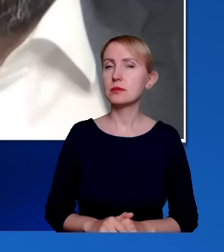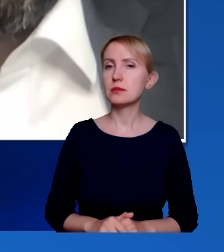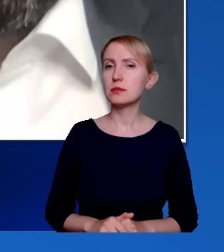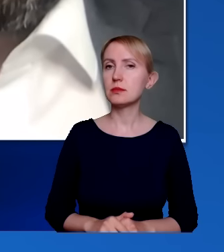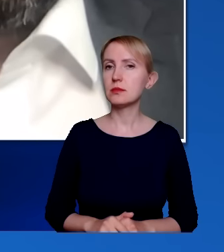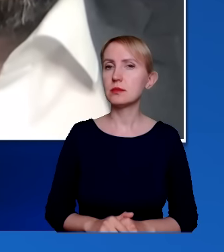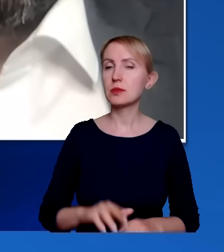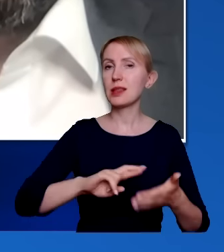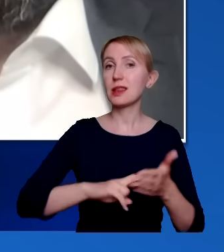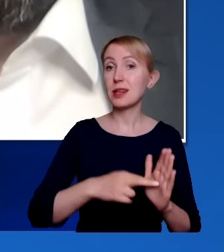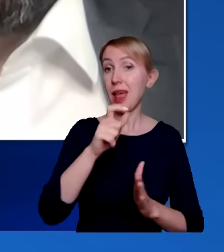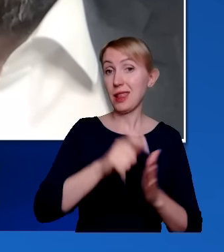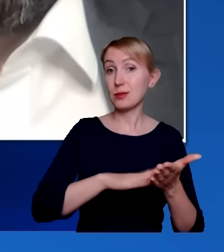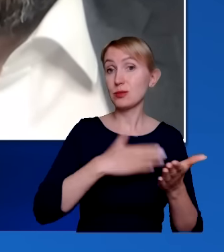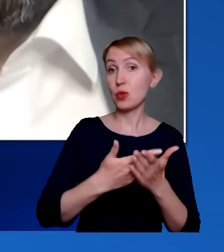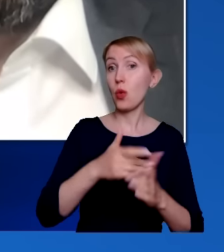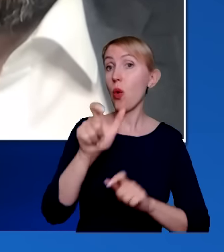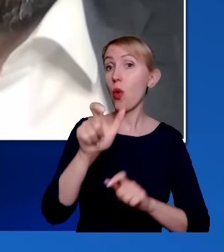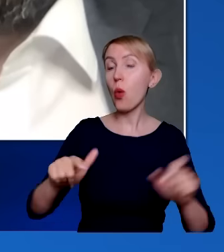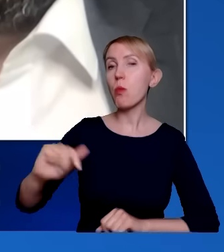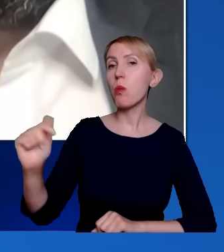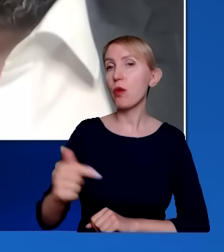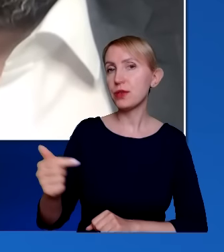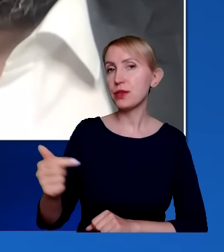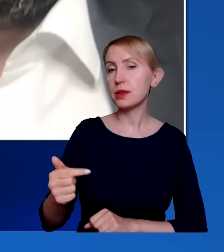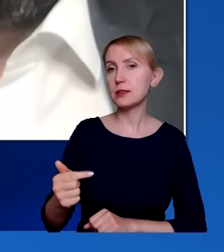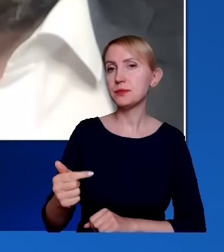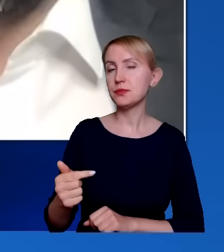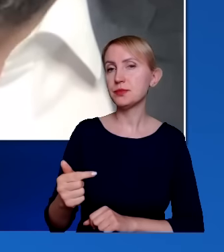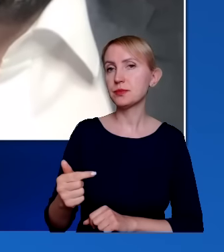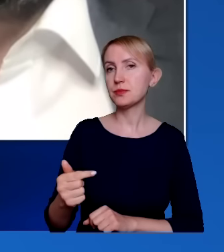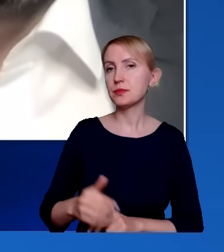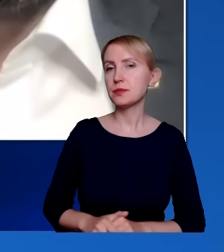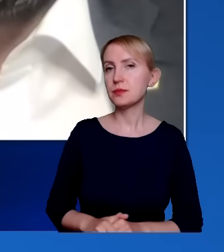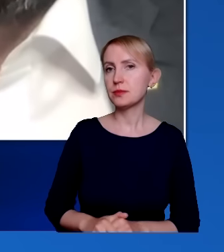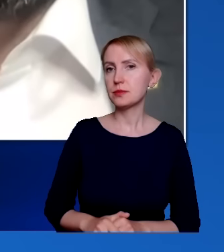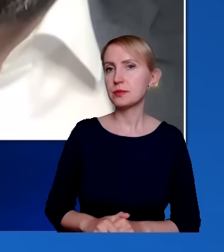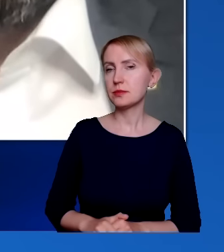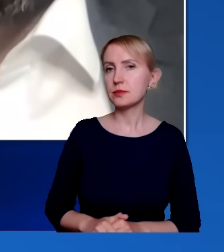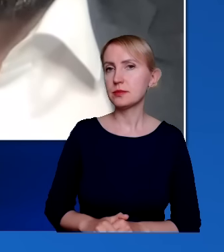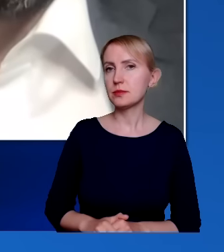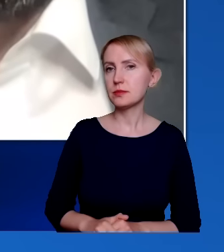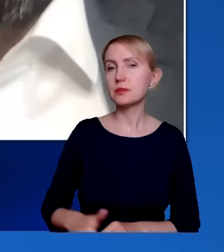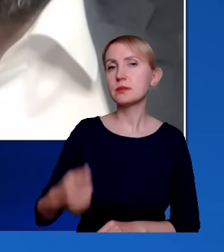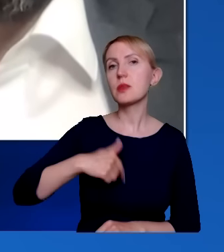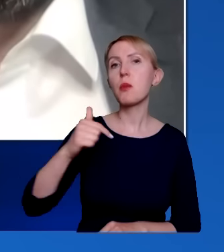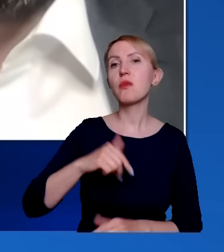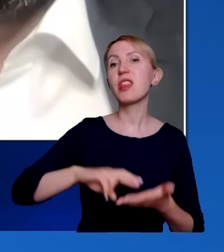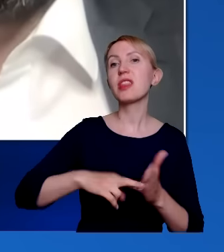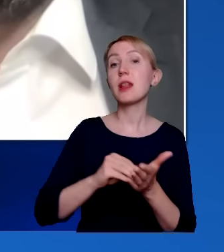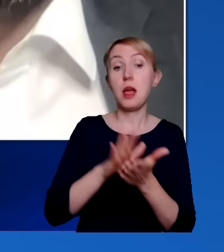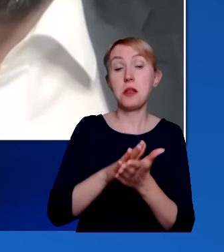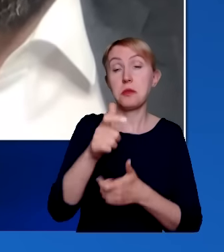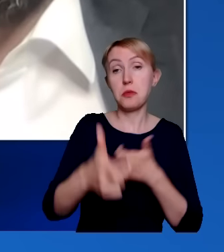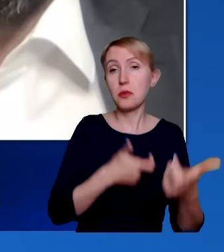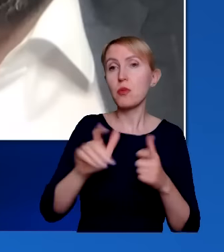rejestru te osoby powinny być no Powinniśmy prowadzić Ten rejestr w celu takim aby